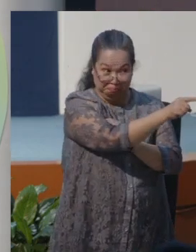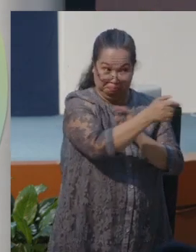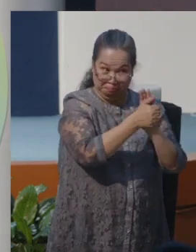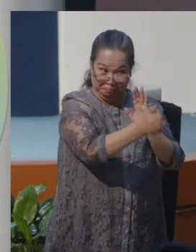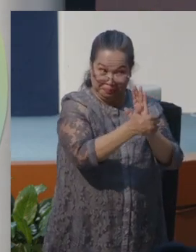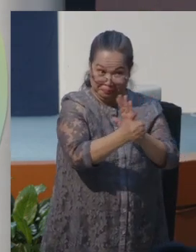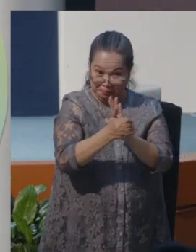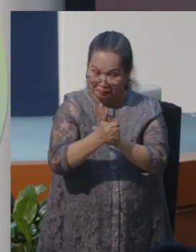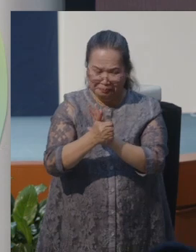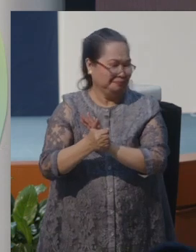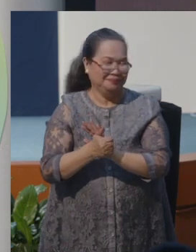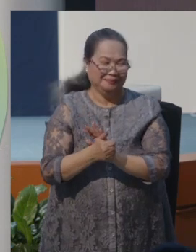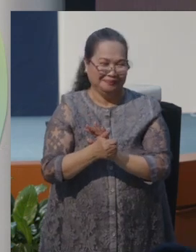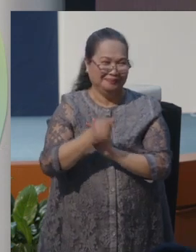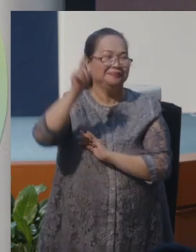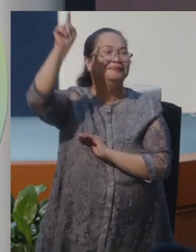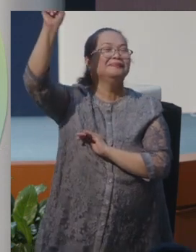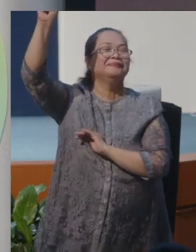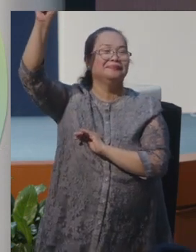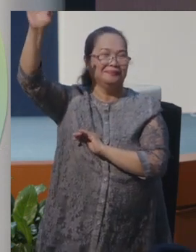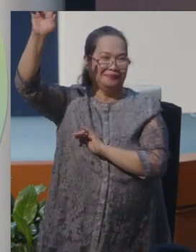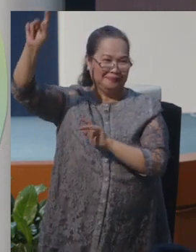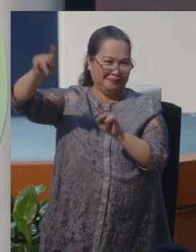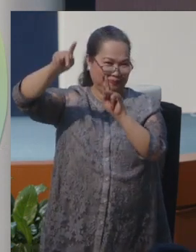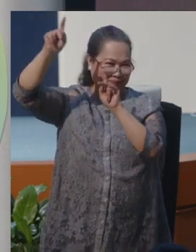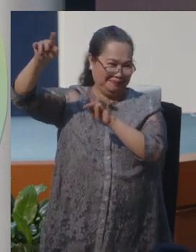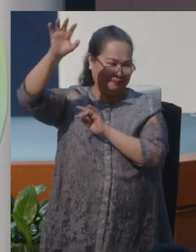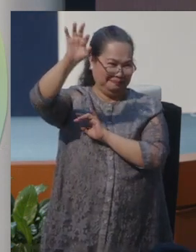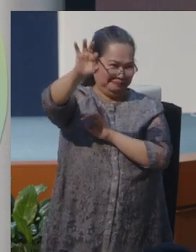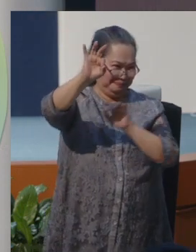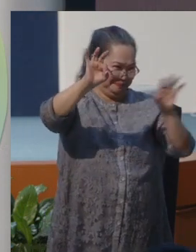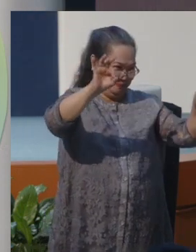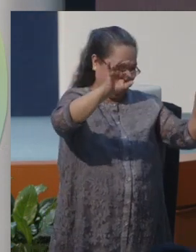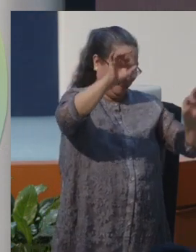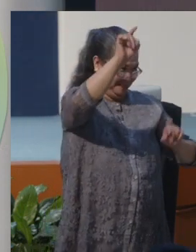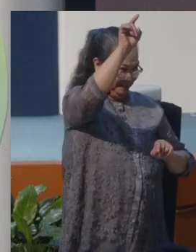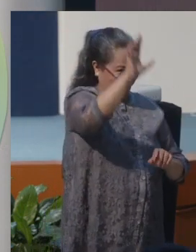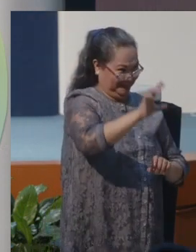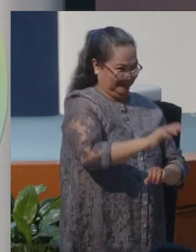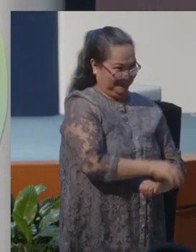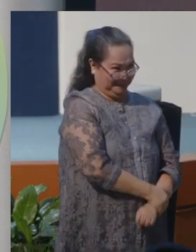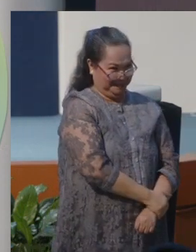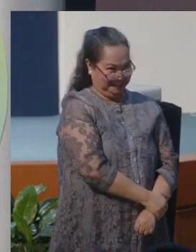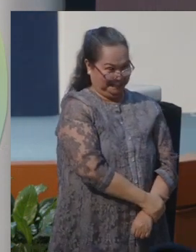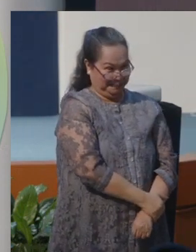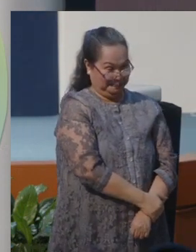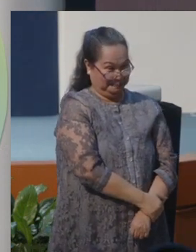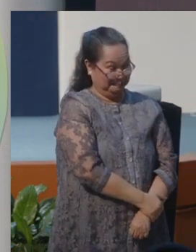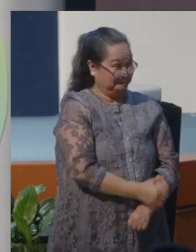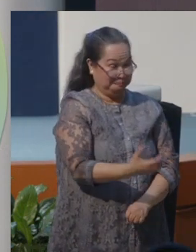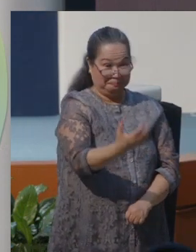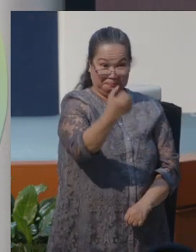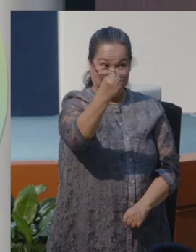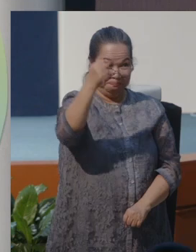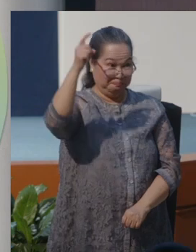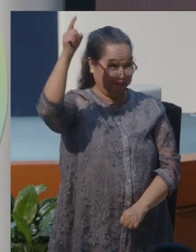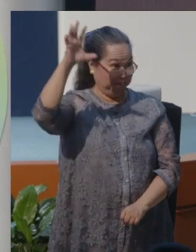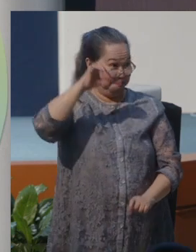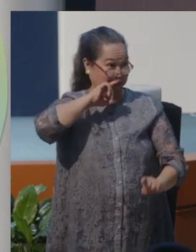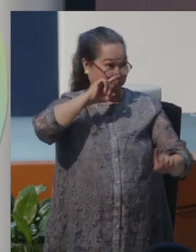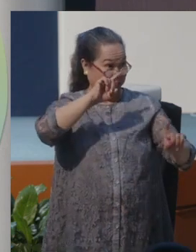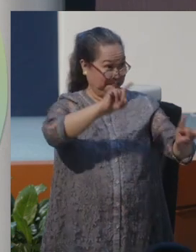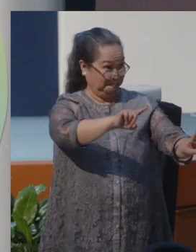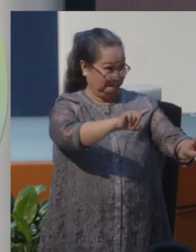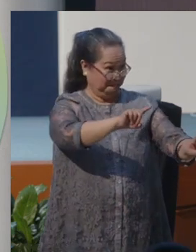sa pamamagitan ng kapangyarihan ng Panginoon. Ang kanyang mga sugo